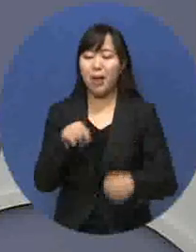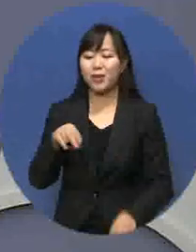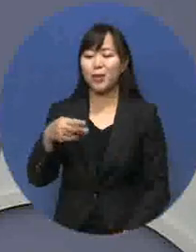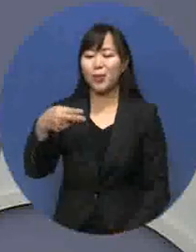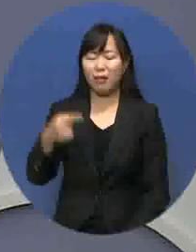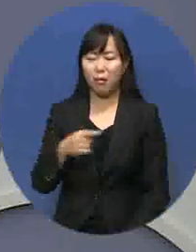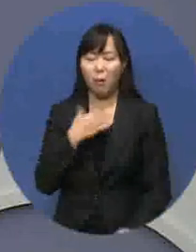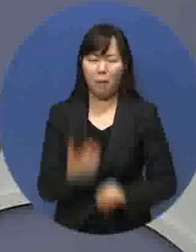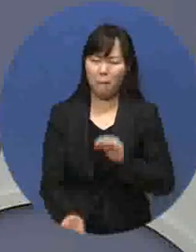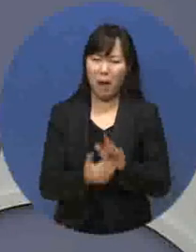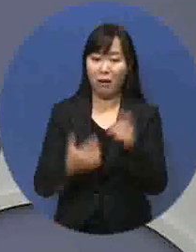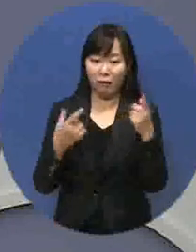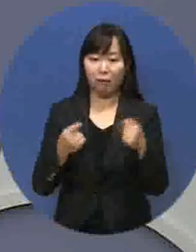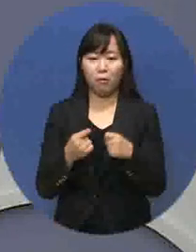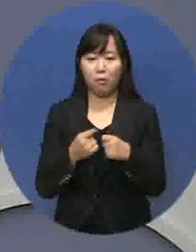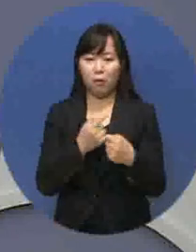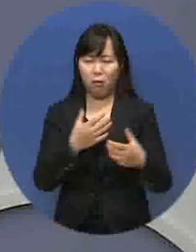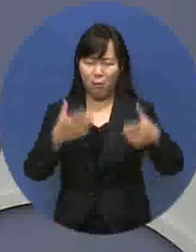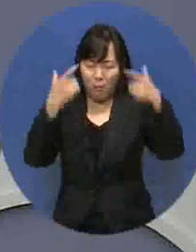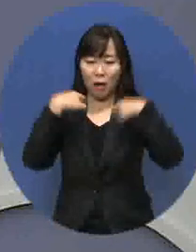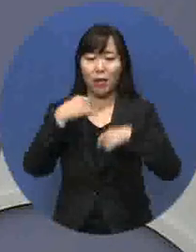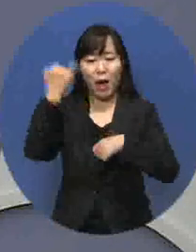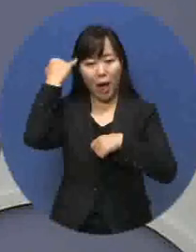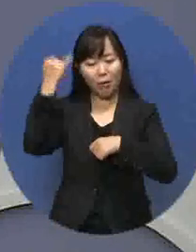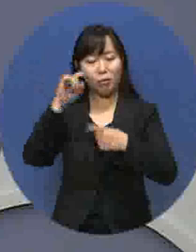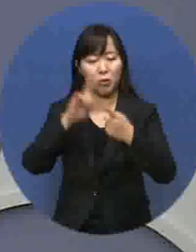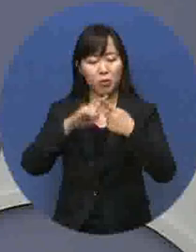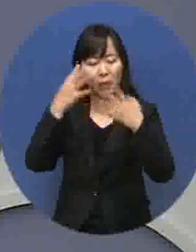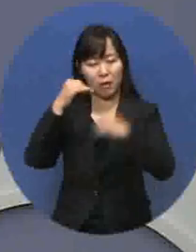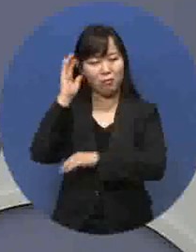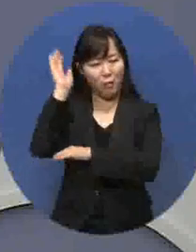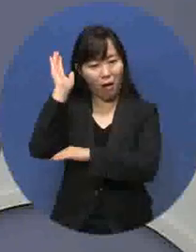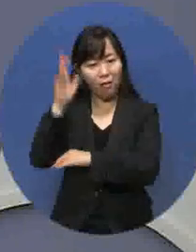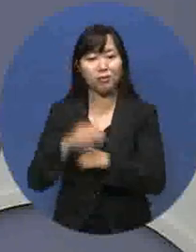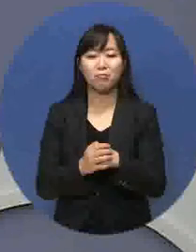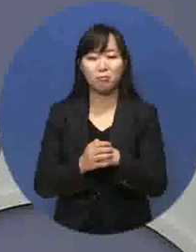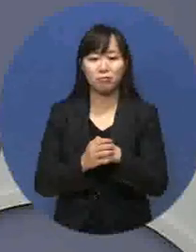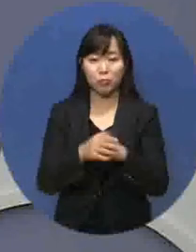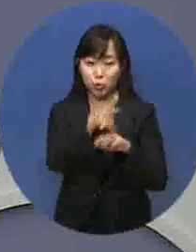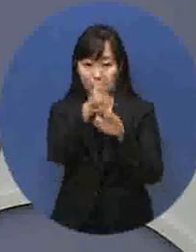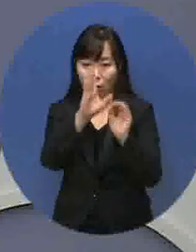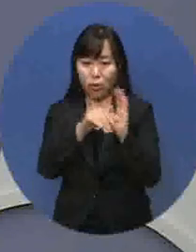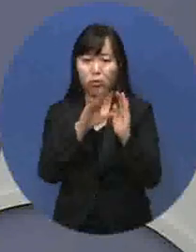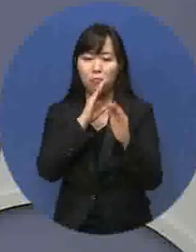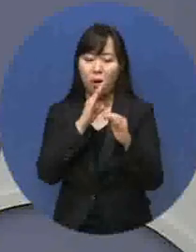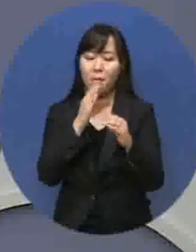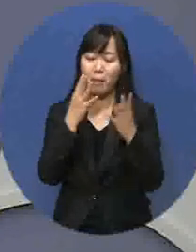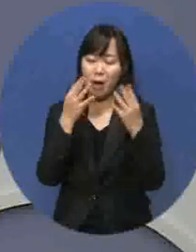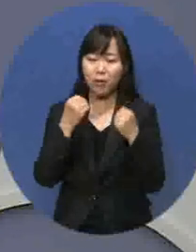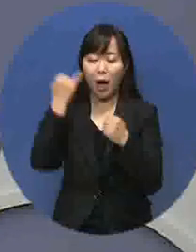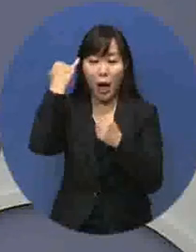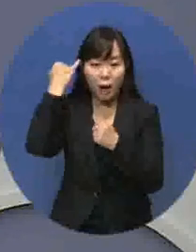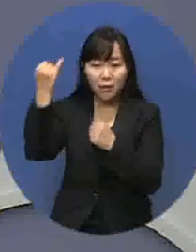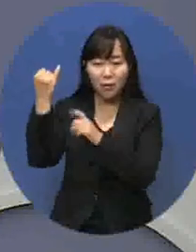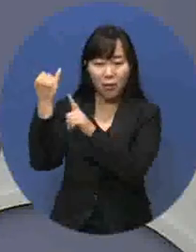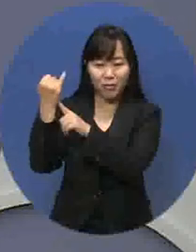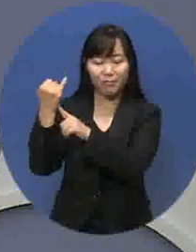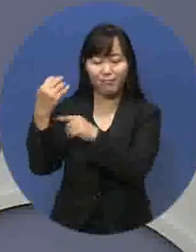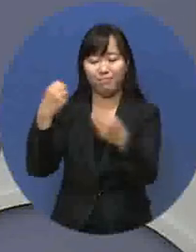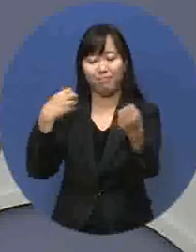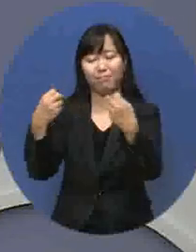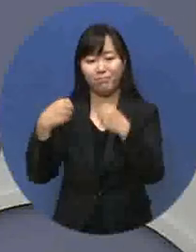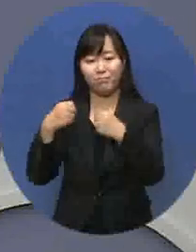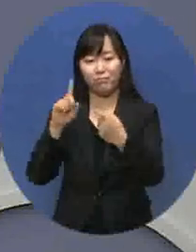하는 것처럼 이제 그 캐릭터가 되셔서 아이디어도 많이 내세요. 뭐 저희 영화 찍을 때도 상당히 많은 부분들이 이제 아이디어를 말씀해